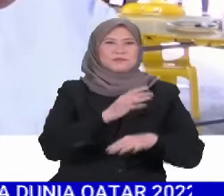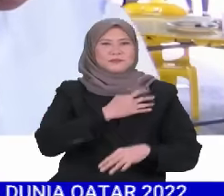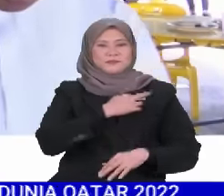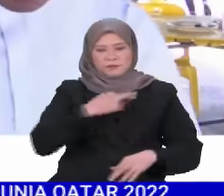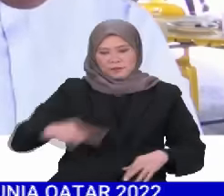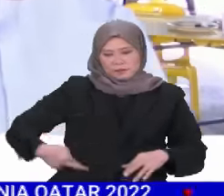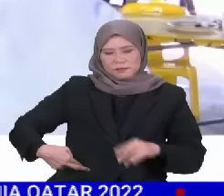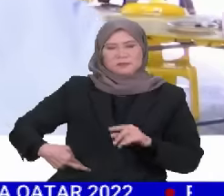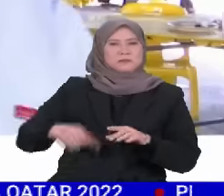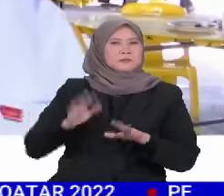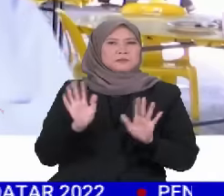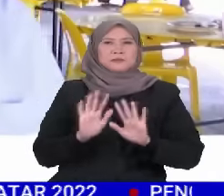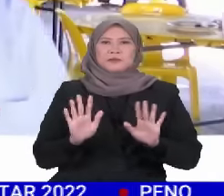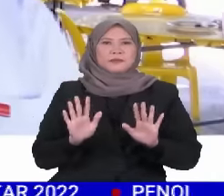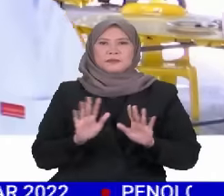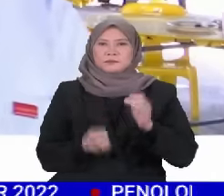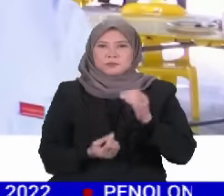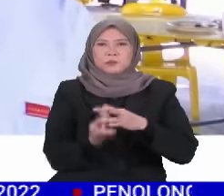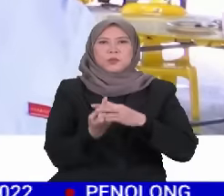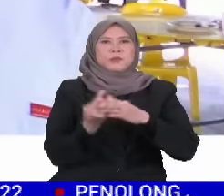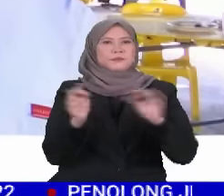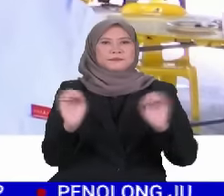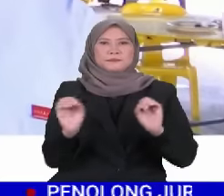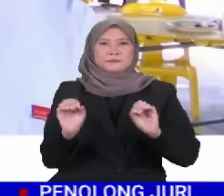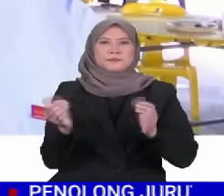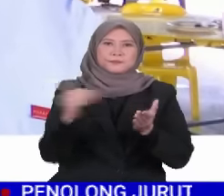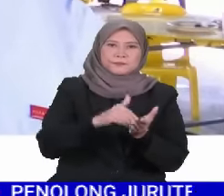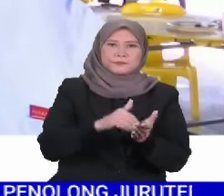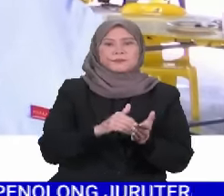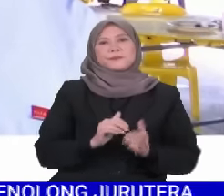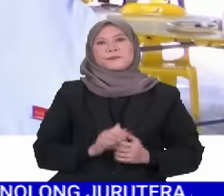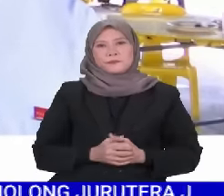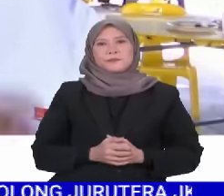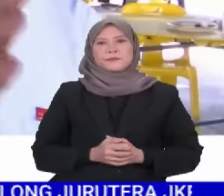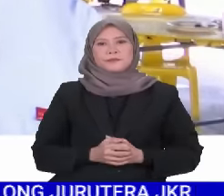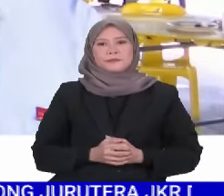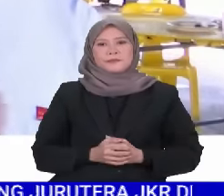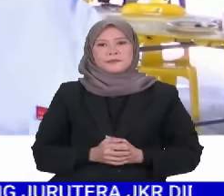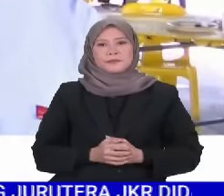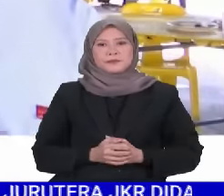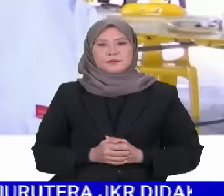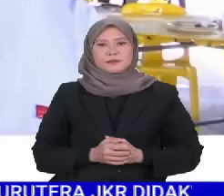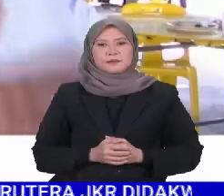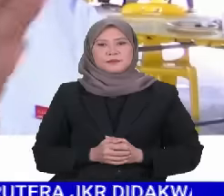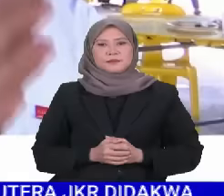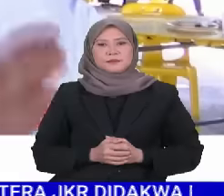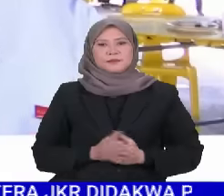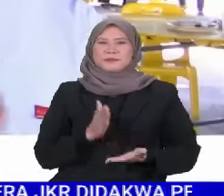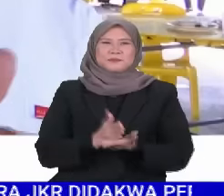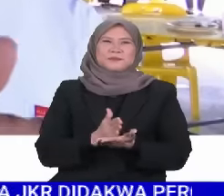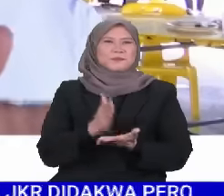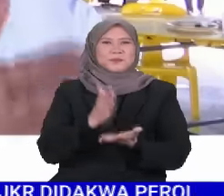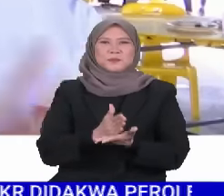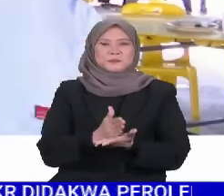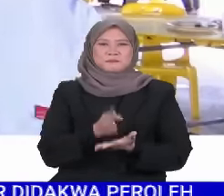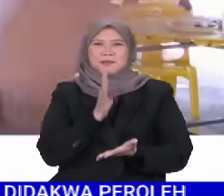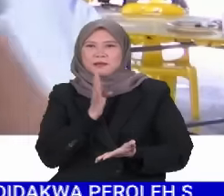saya harap dengan jangan sama sekali lah apa Diulangi mungkin saya kalau kita kakak ini berhenti